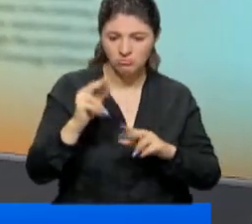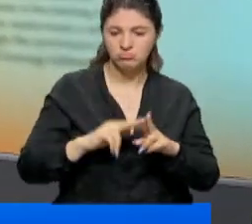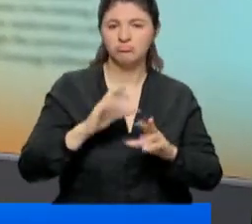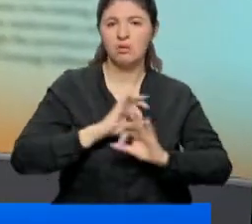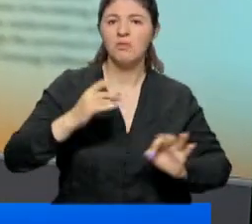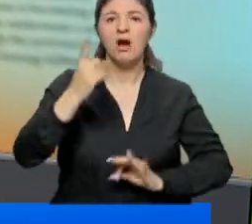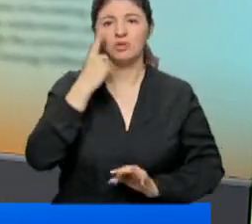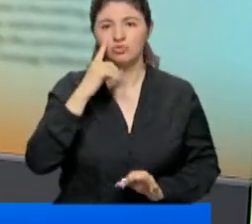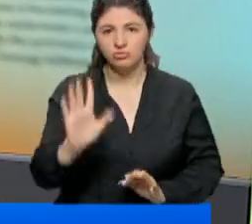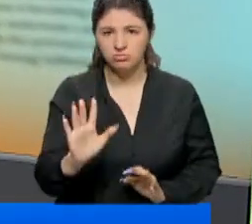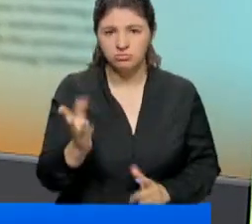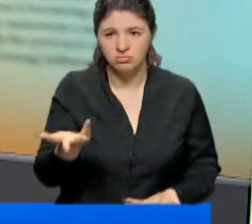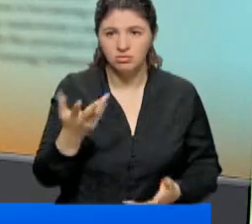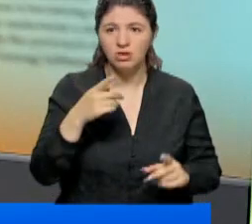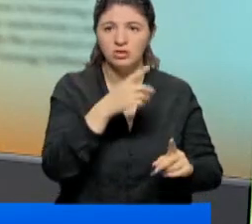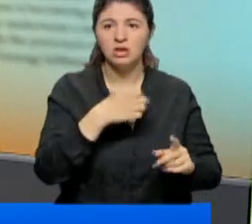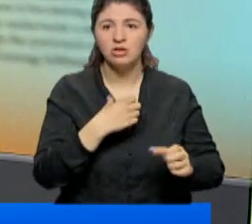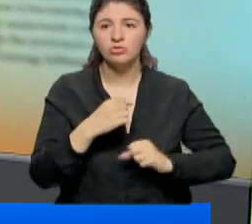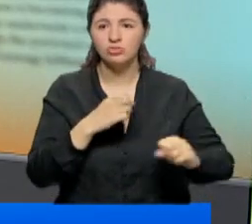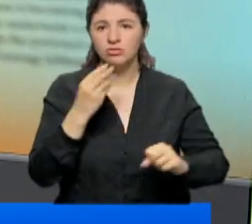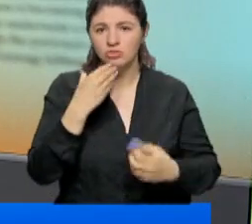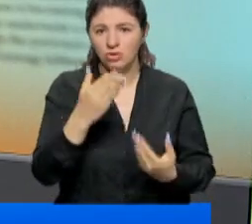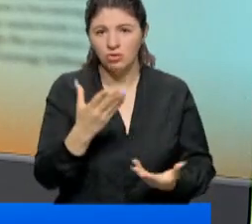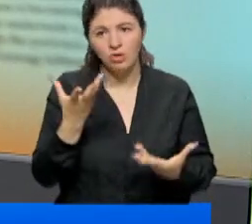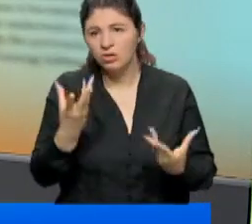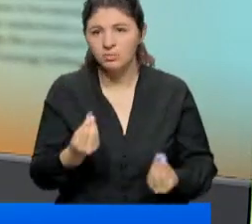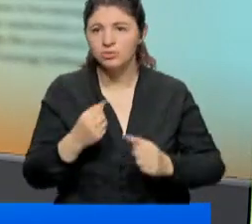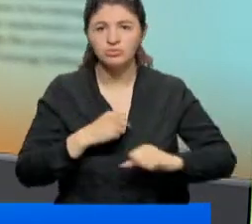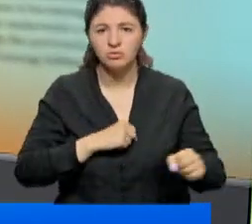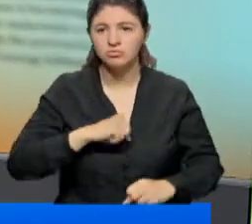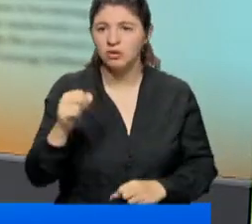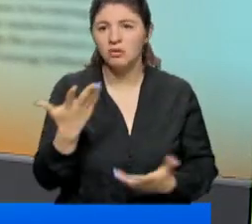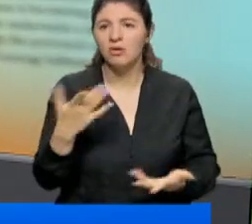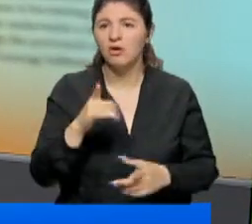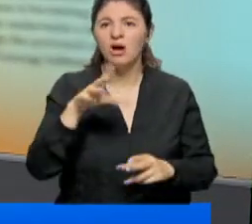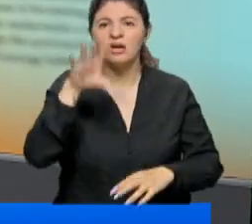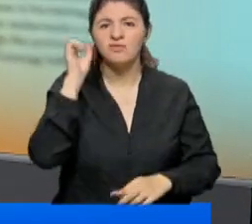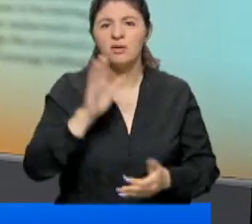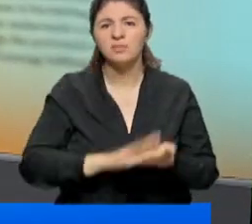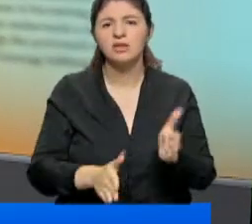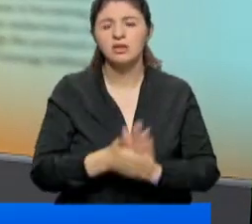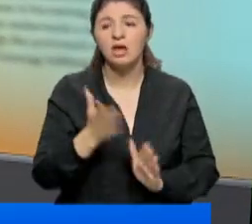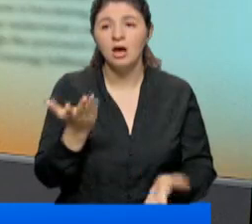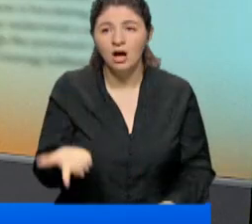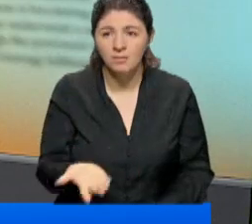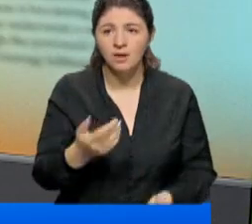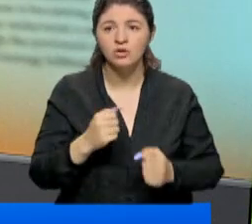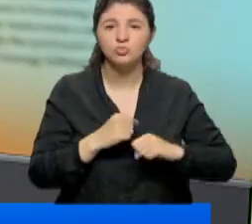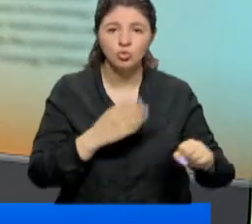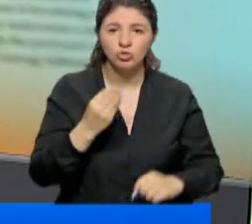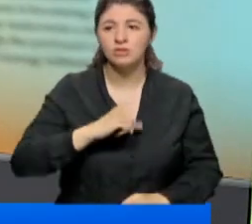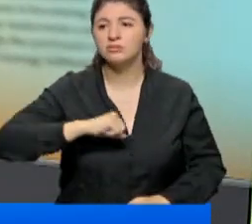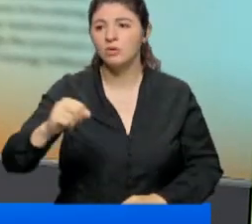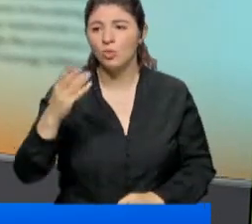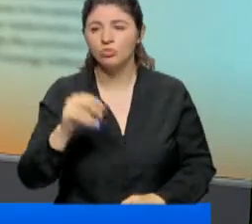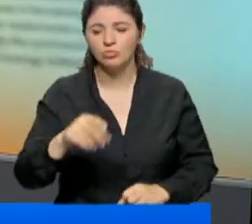Atatürk bu Mehmet Uçum kesin solcu olarak tanımlıyor olabilir solcu sadece artık kavrama geçti ama fakat solcu da